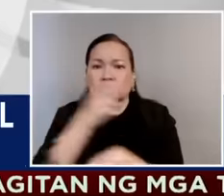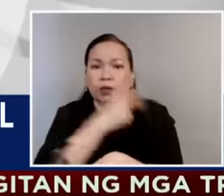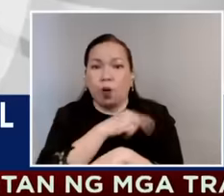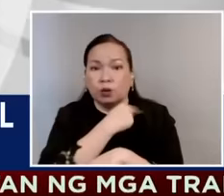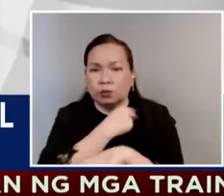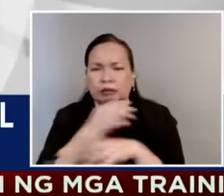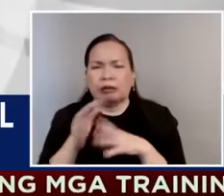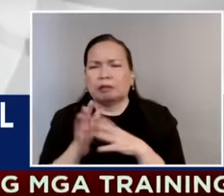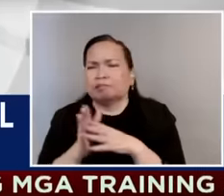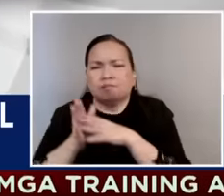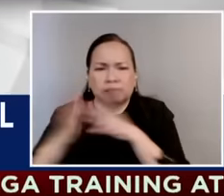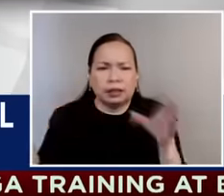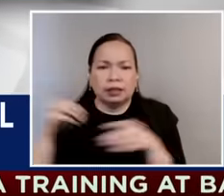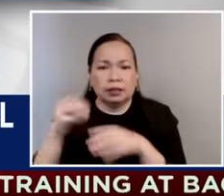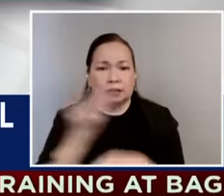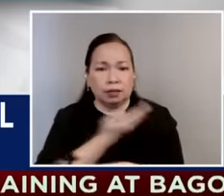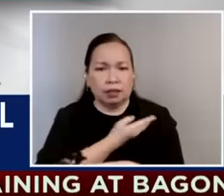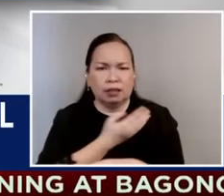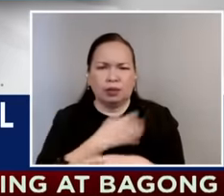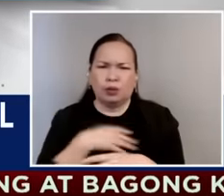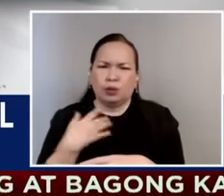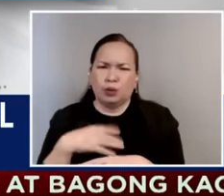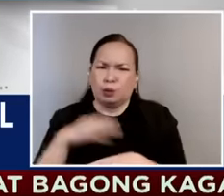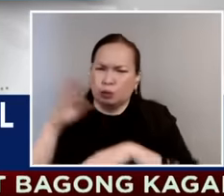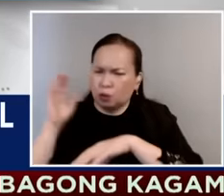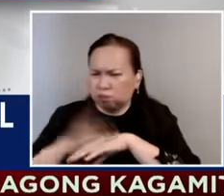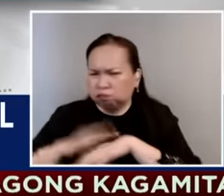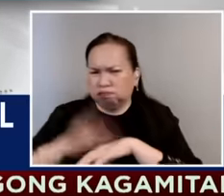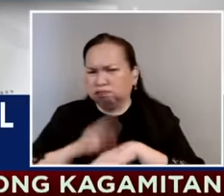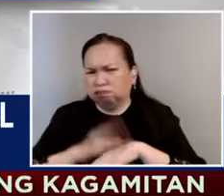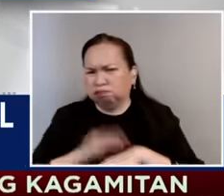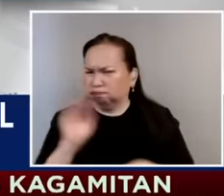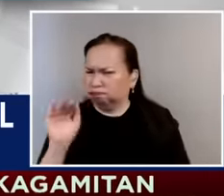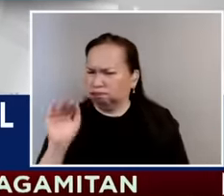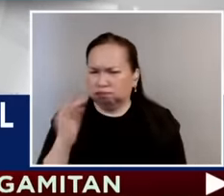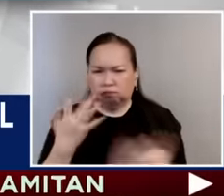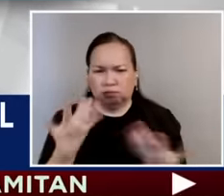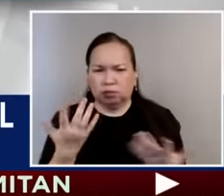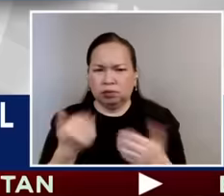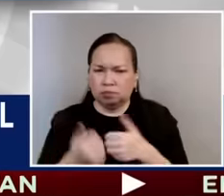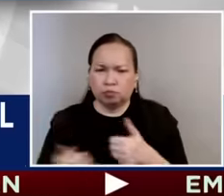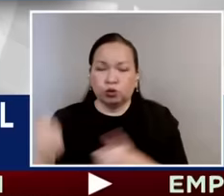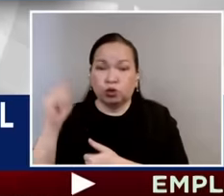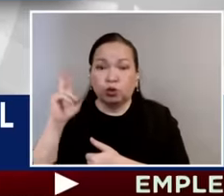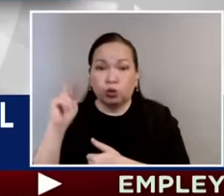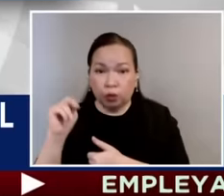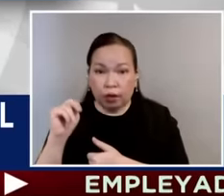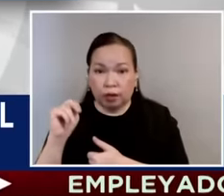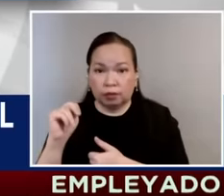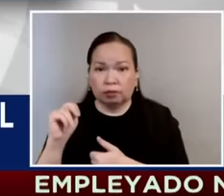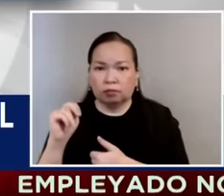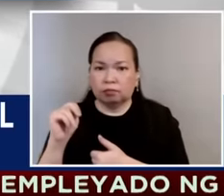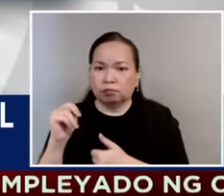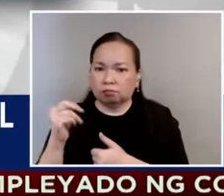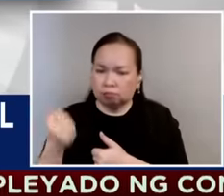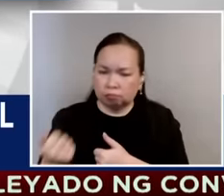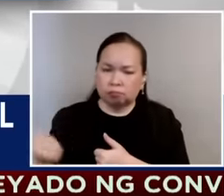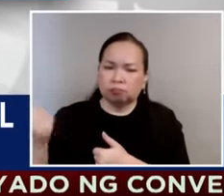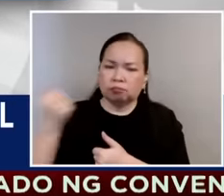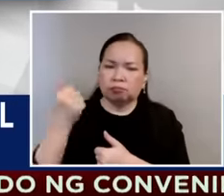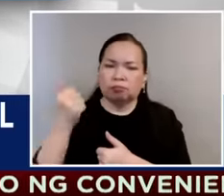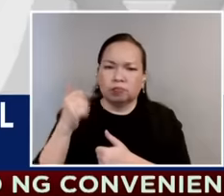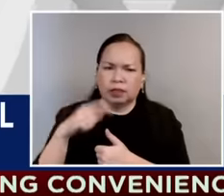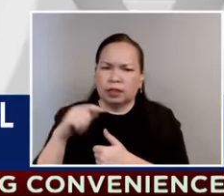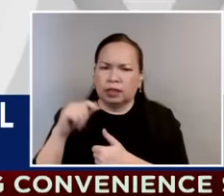Gaza. Mariin itong kinundina ni UN Secretary General Antonio Guterres na naninindigang dapat nang itigil